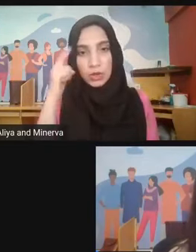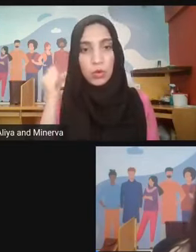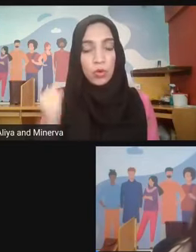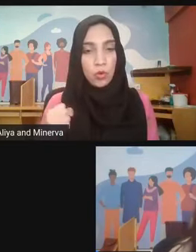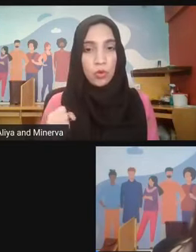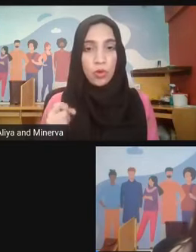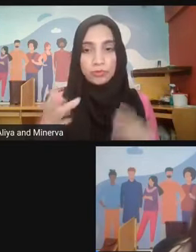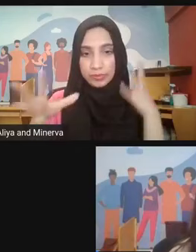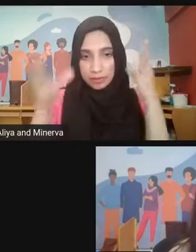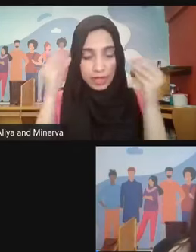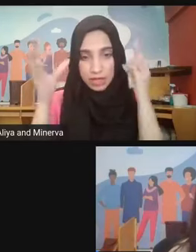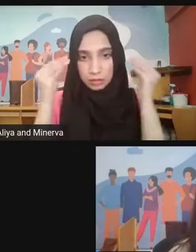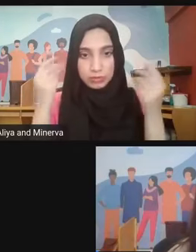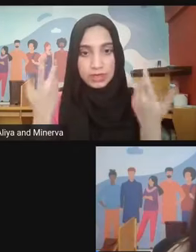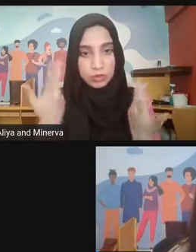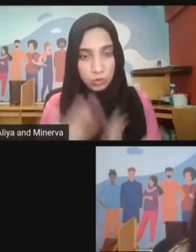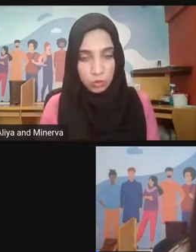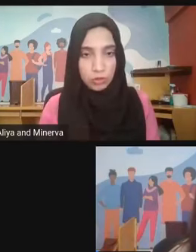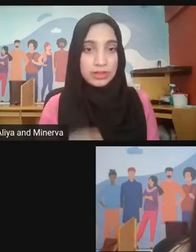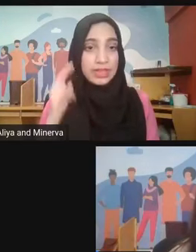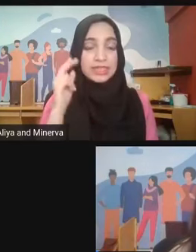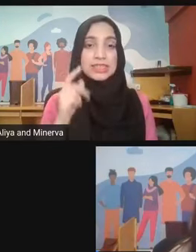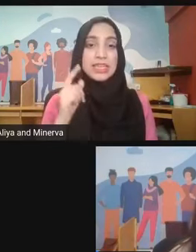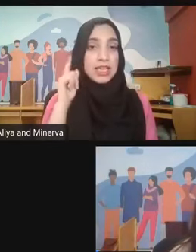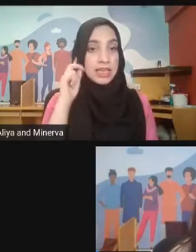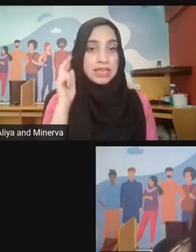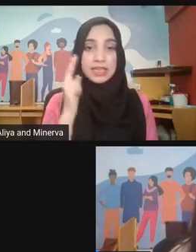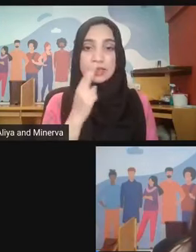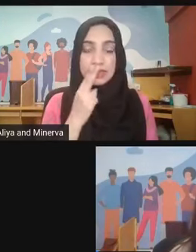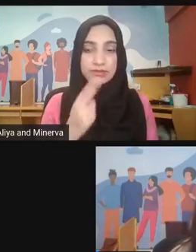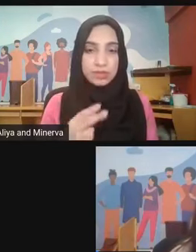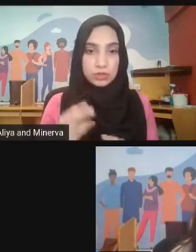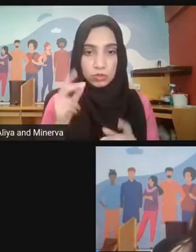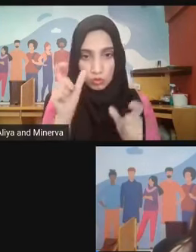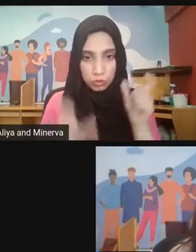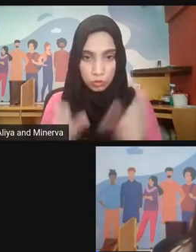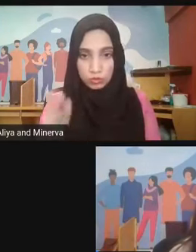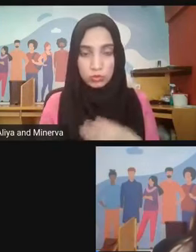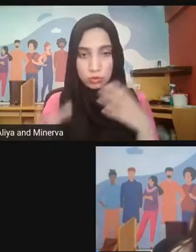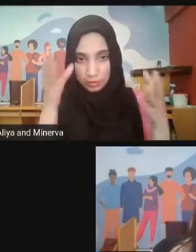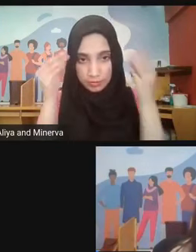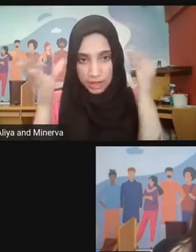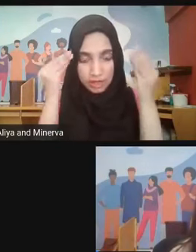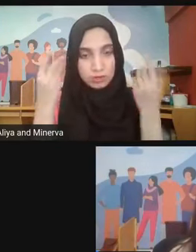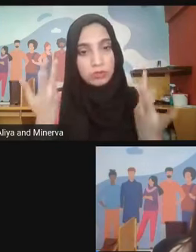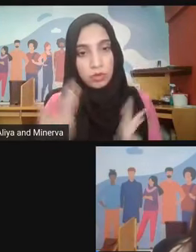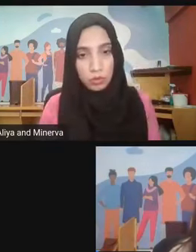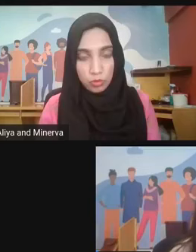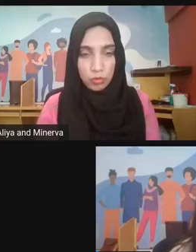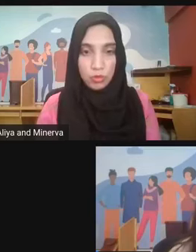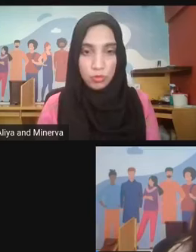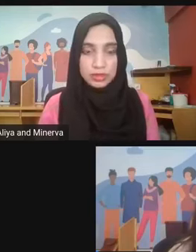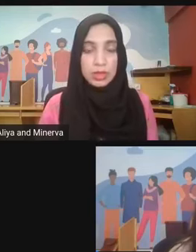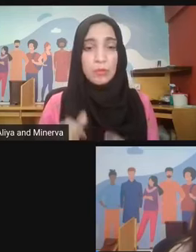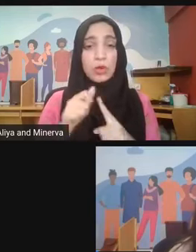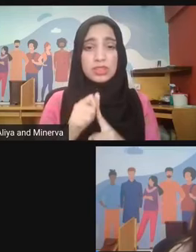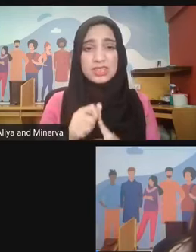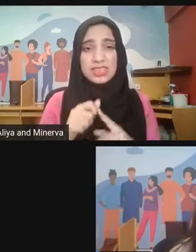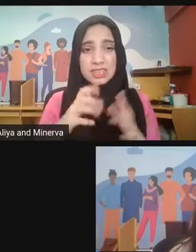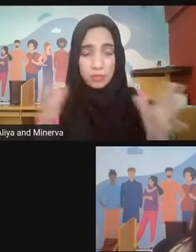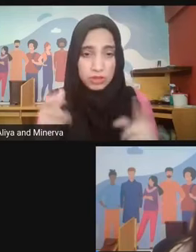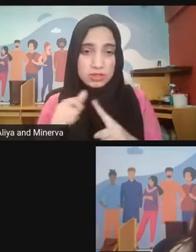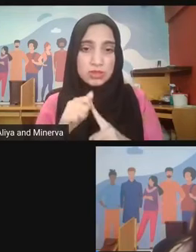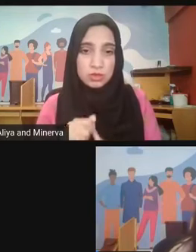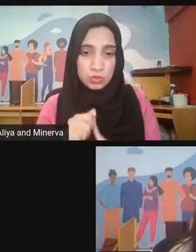audience, especially for the deaf community, because our main goal was ki information deaf community tak pahunche taki they can